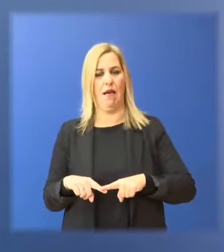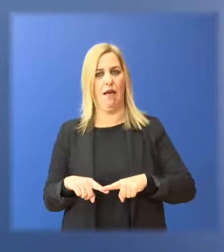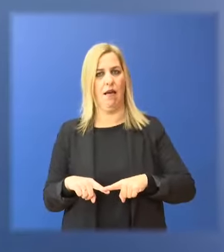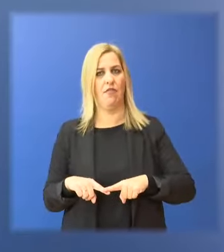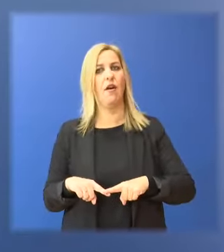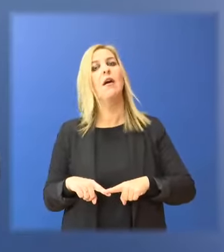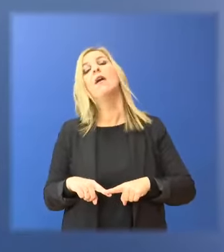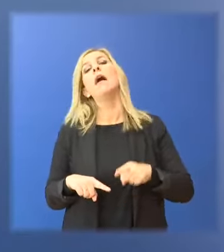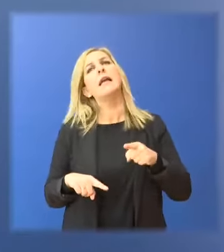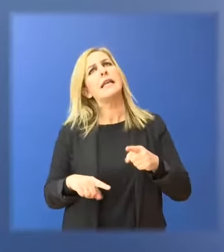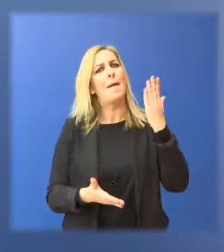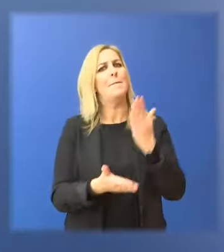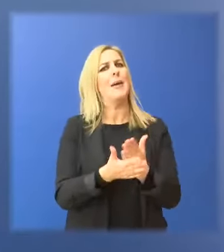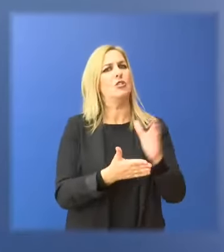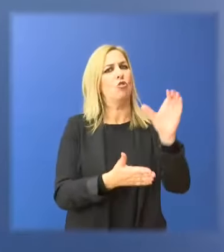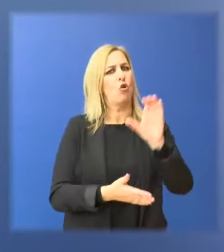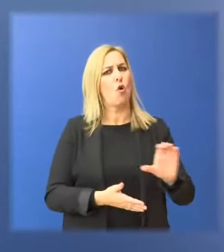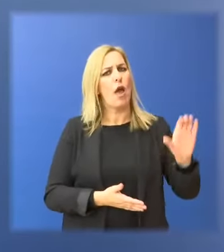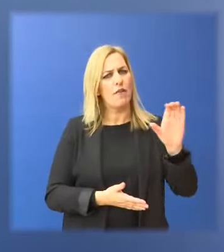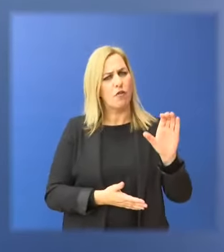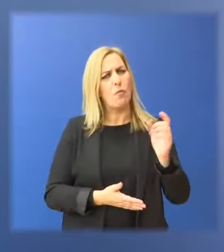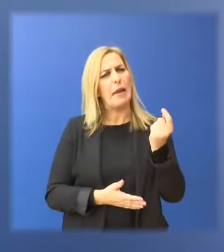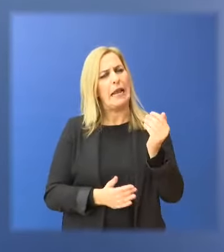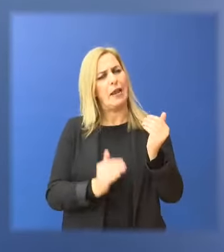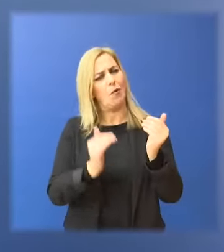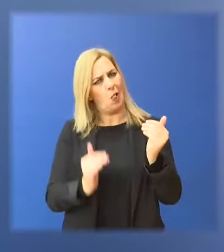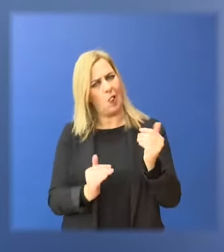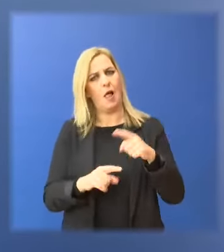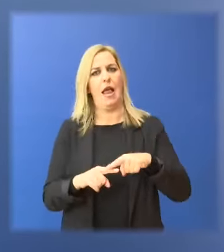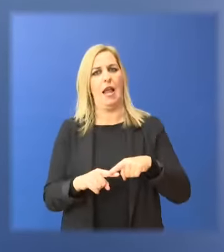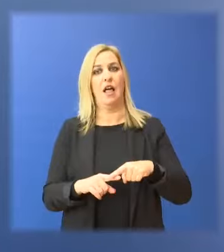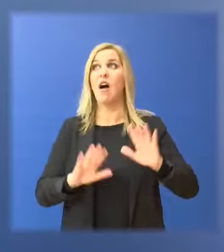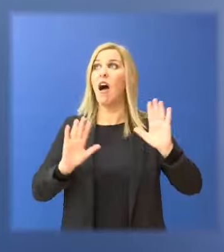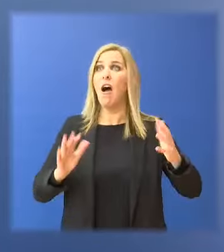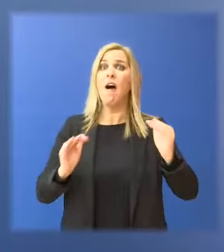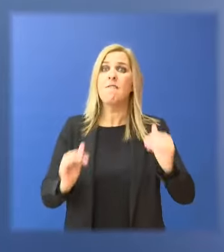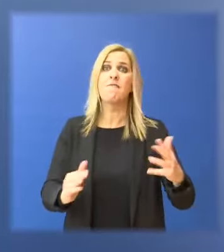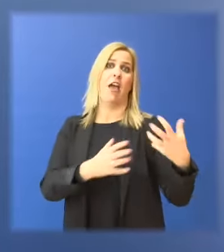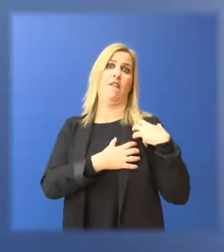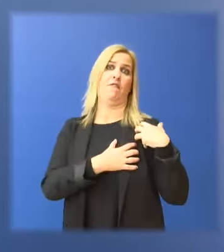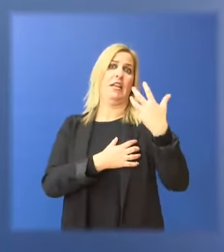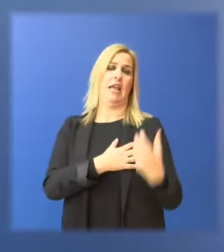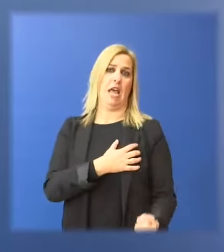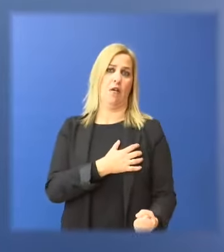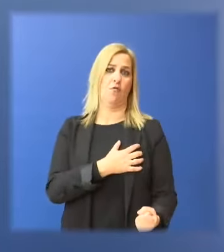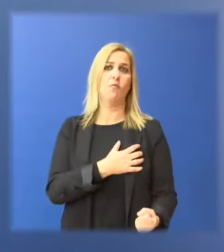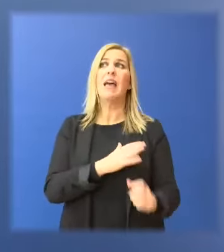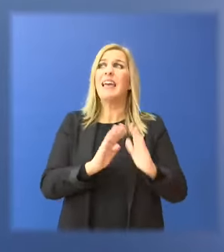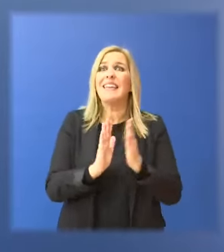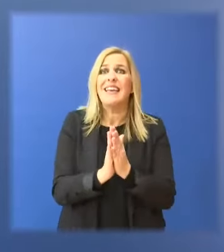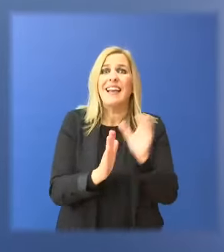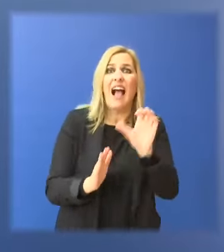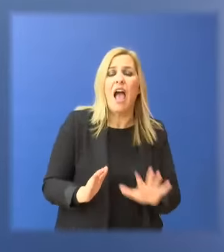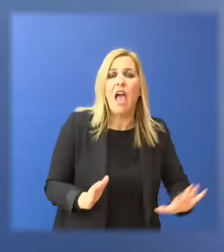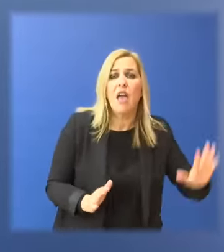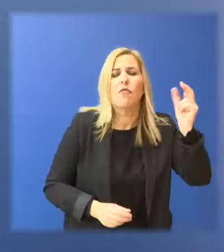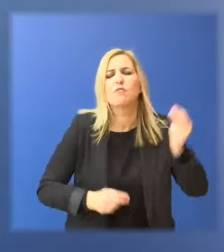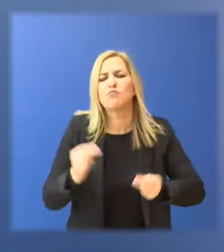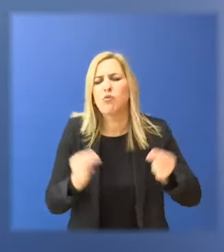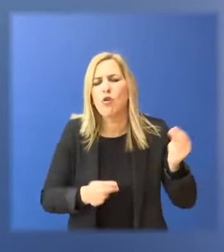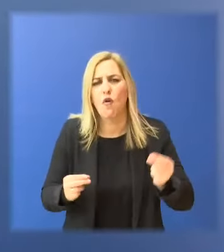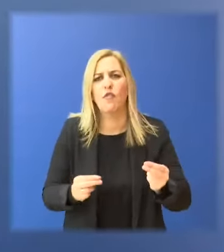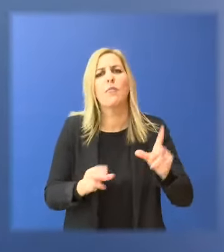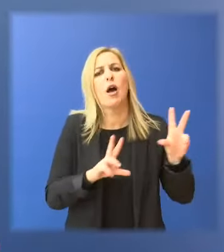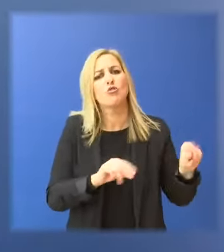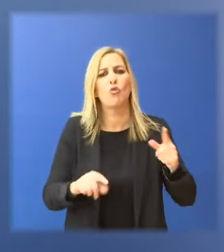επίπεδο διετής, αλλά αυτό δεν μειώνει την ευθύνη μας. Έχουμε το μεγαλύτερο πρόβλημα που αντιμετωπίζουν συνολικά τα νοικοκυριά, οι πολίτες και στην Ελλάδα, που